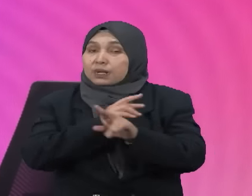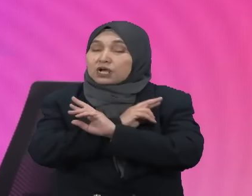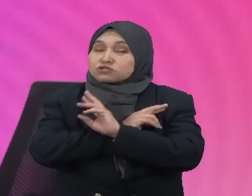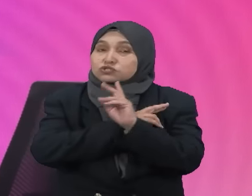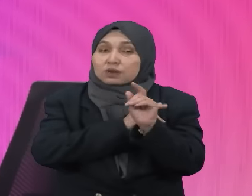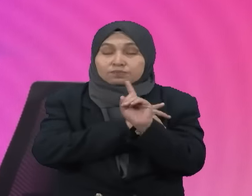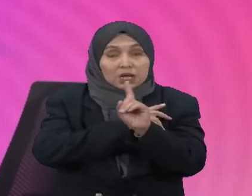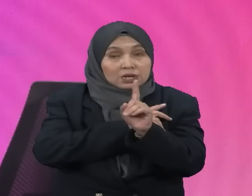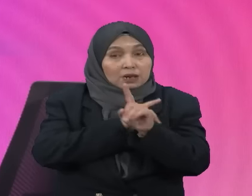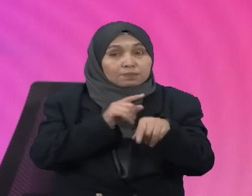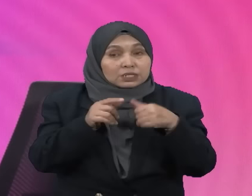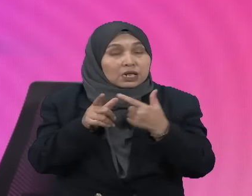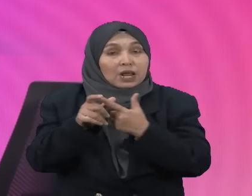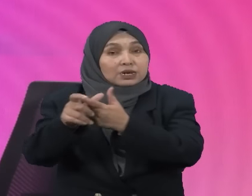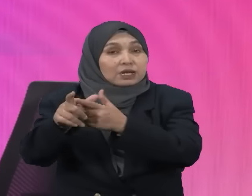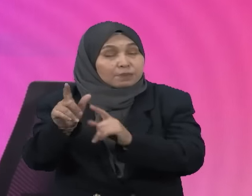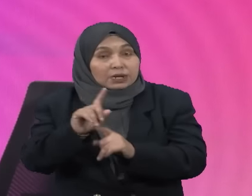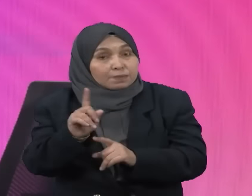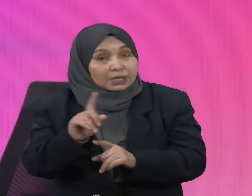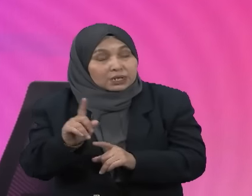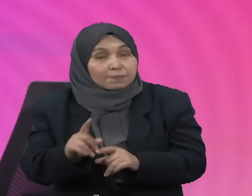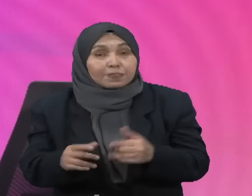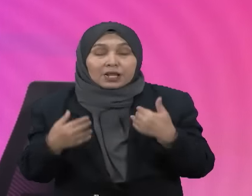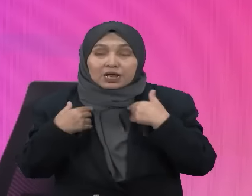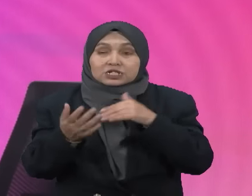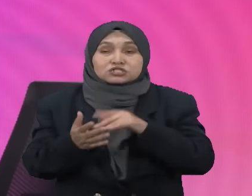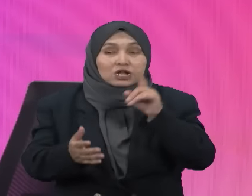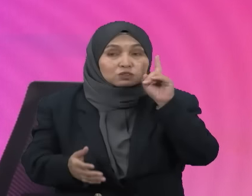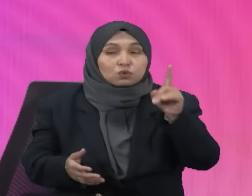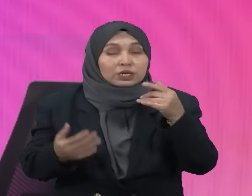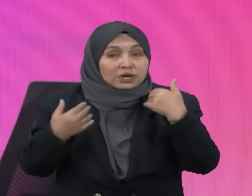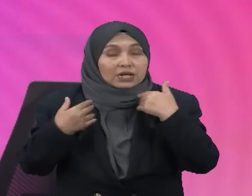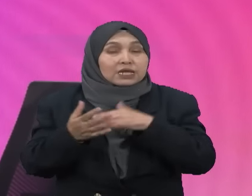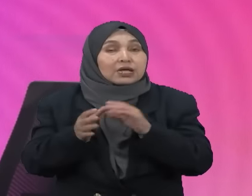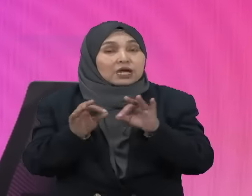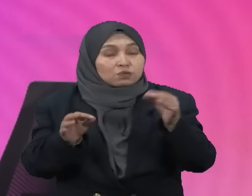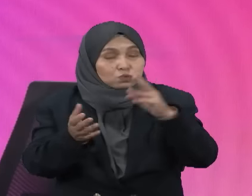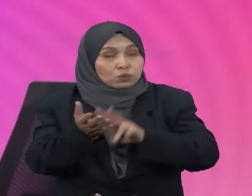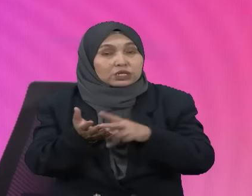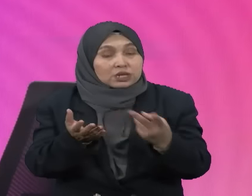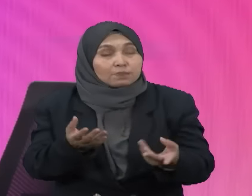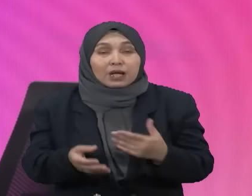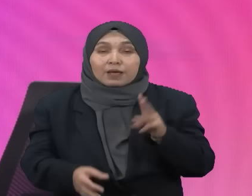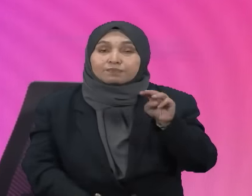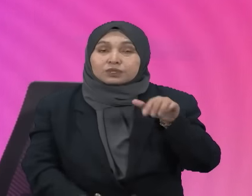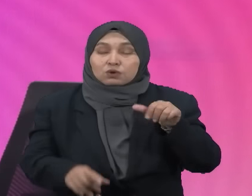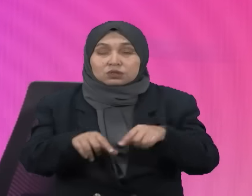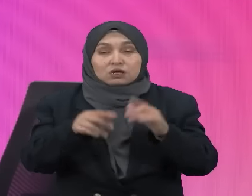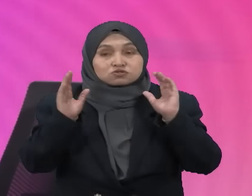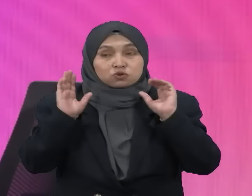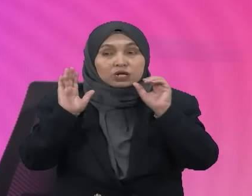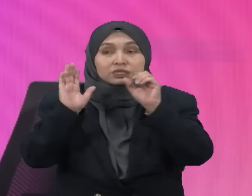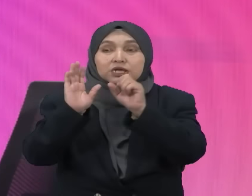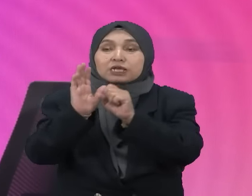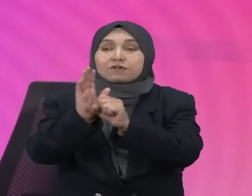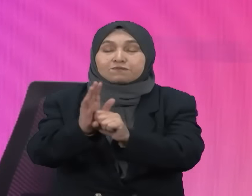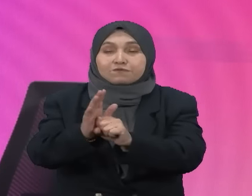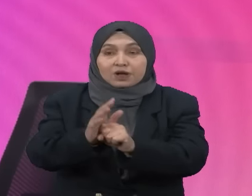seketika, jangan pergi lari ke mana-mana. Ada satu lagi, ada lagi ayat untuk ditadabbur. My Quran Time, Quran,